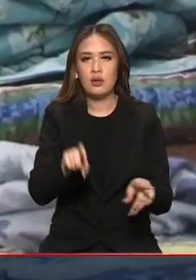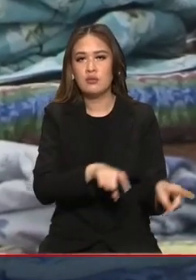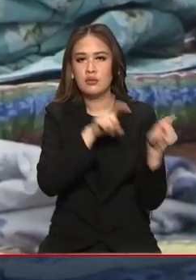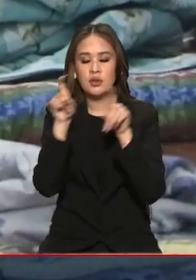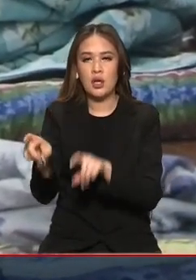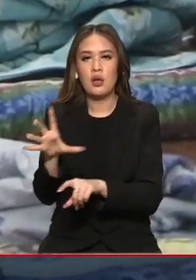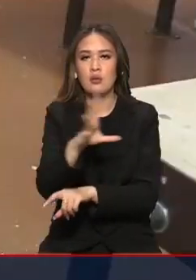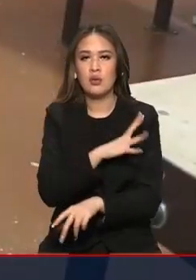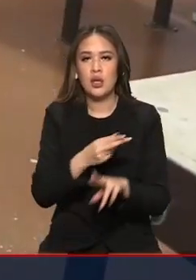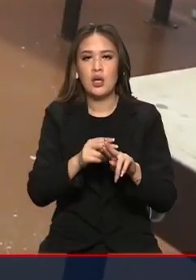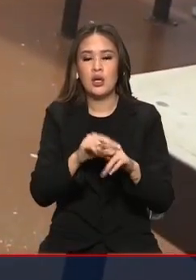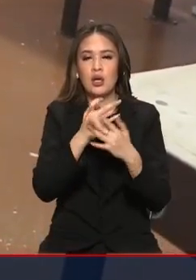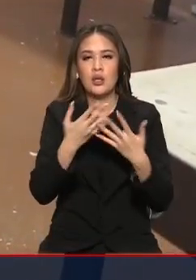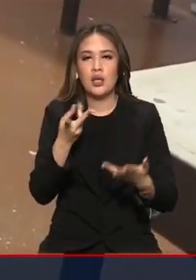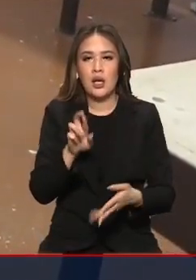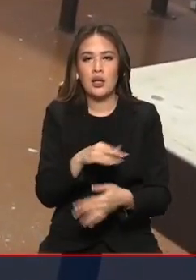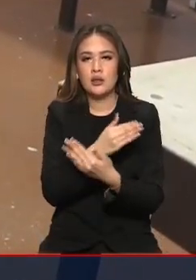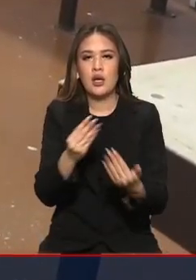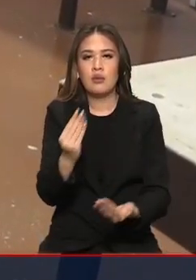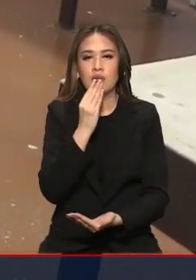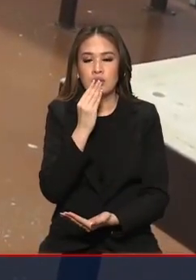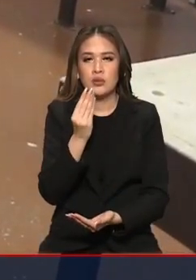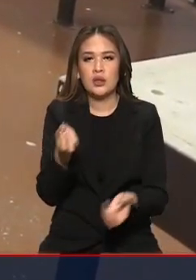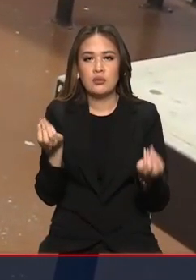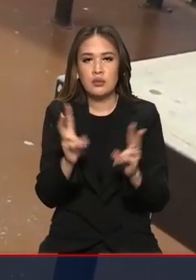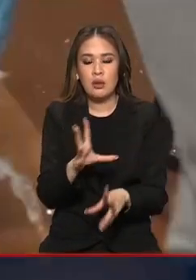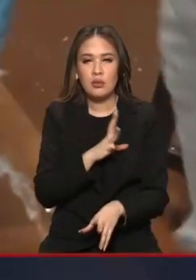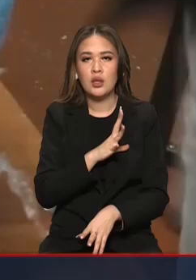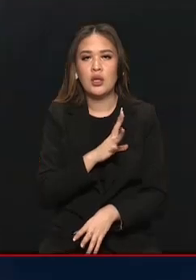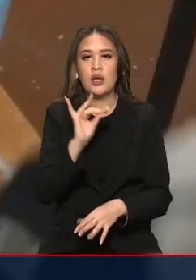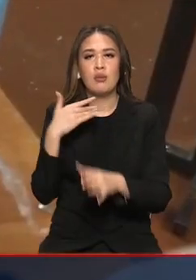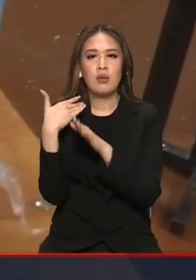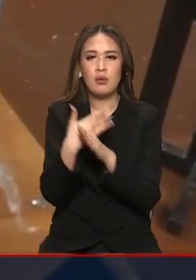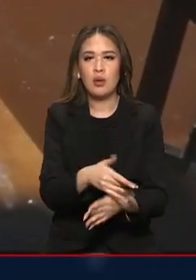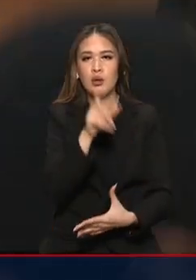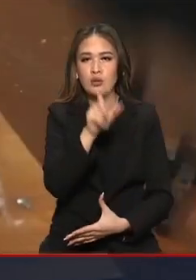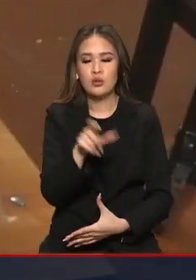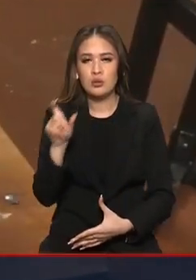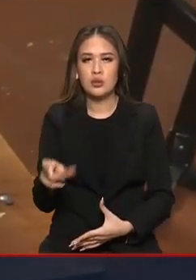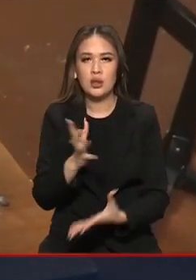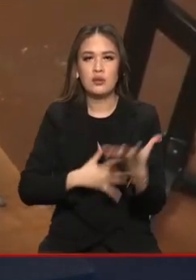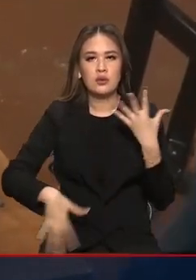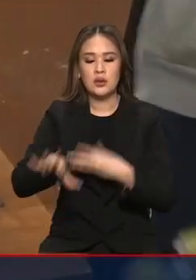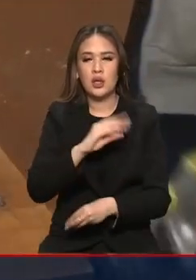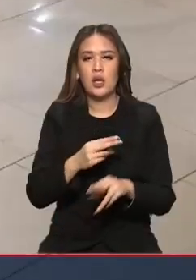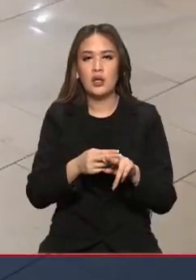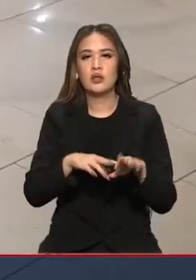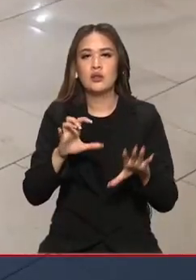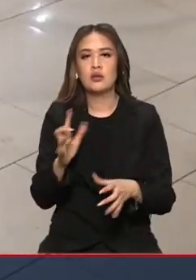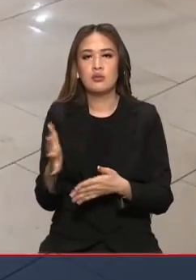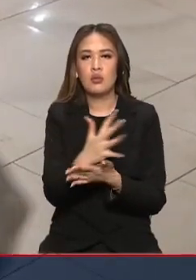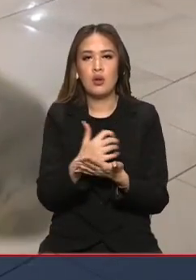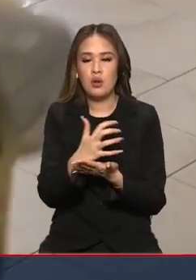в эвакопунктах, где для них организовано питание. Также помогают волонтеры и все неравнодушные граждане. В пункты сбора